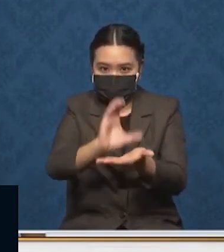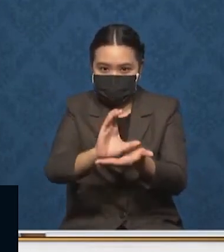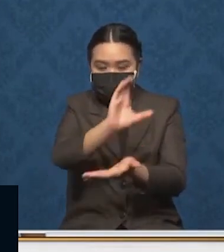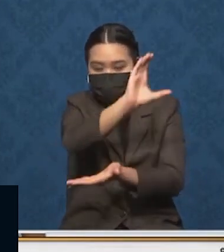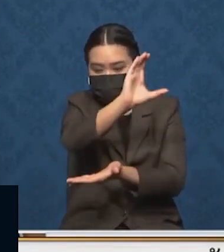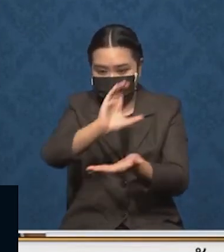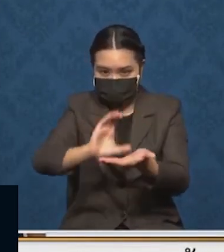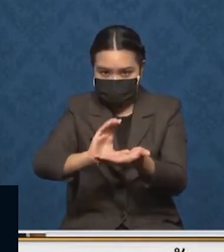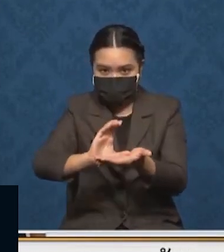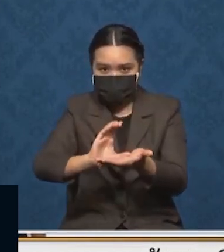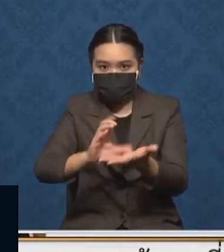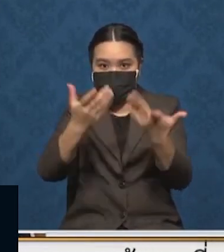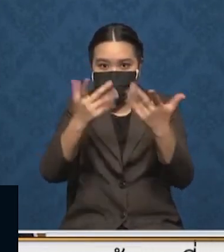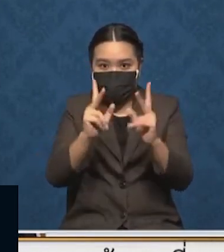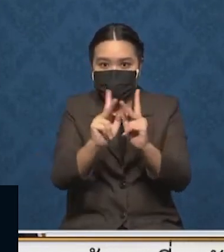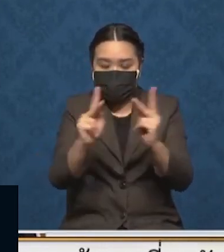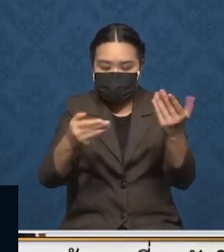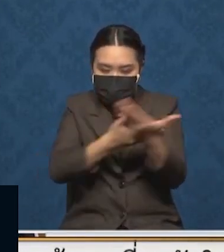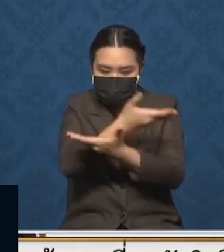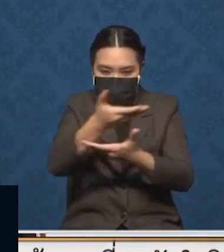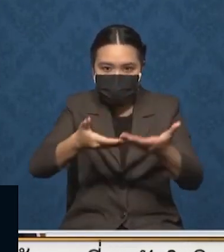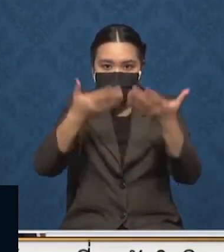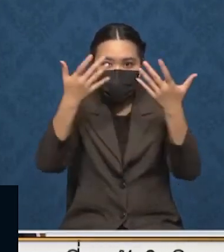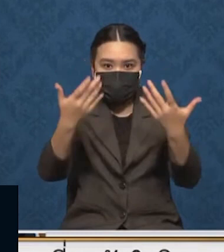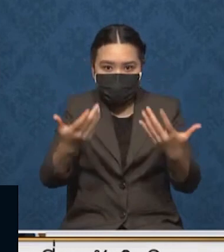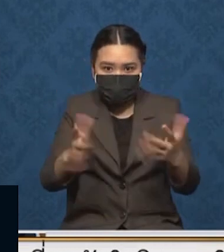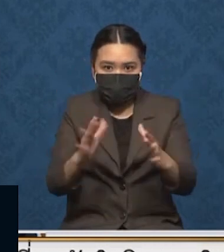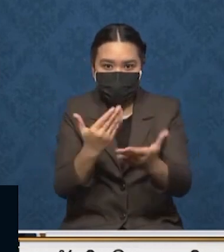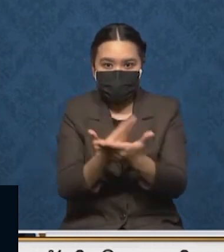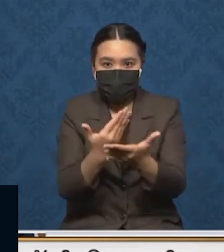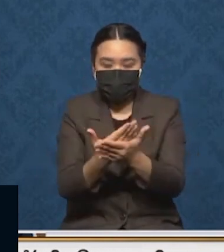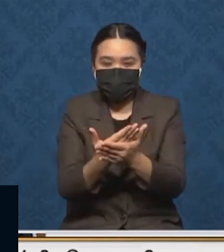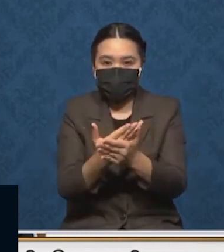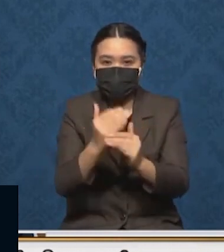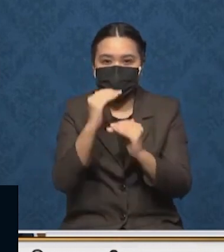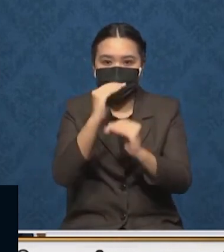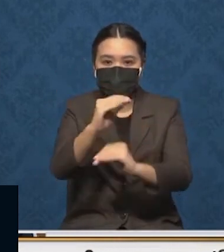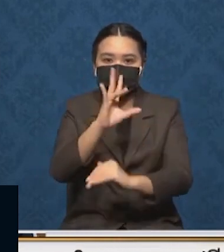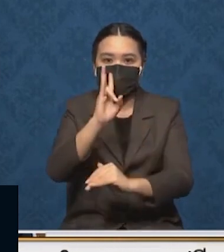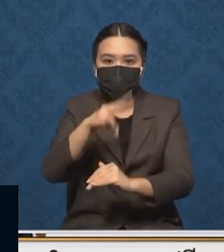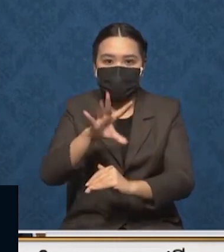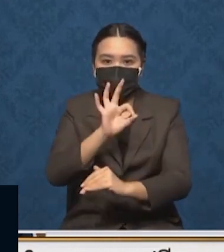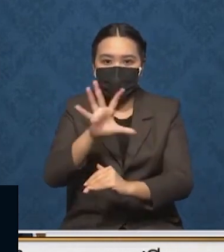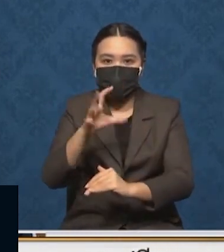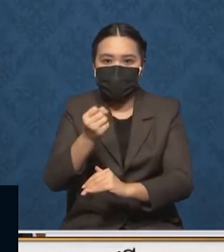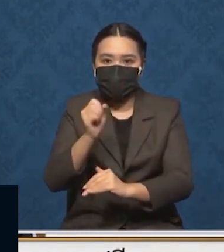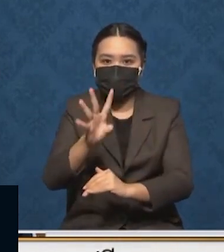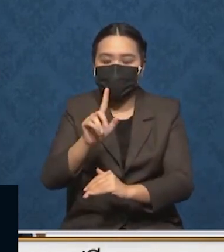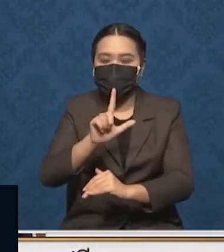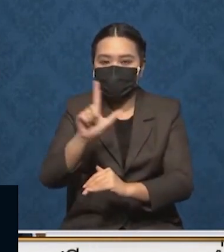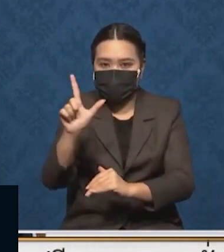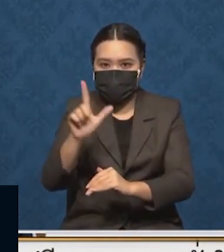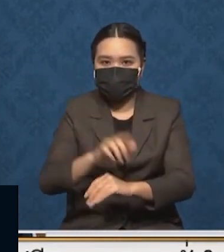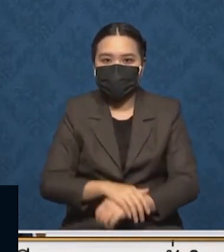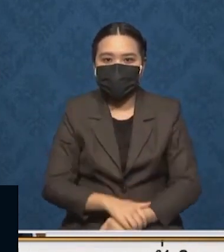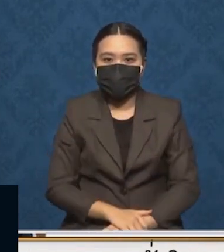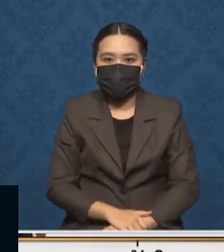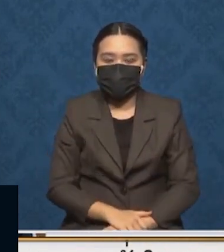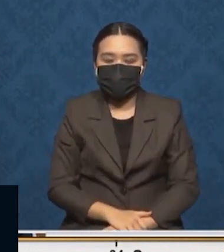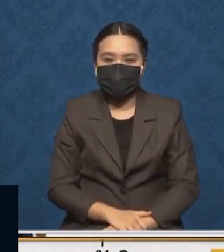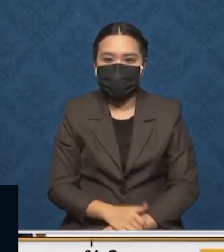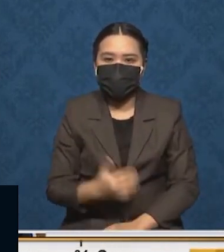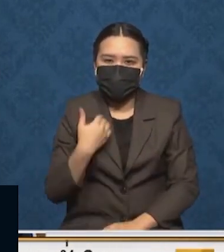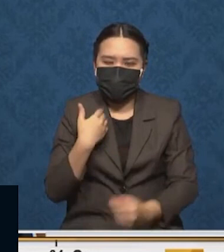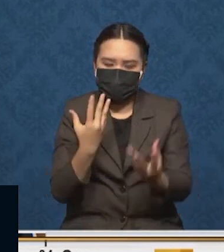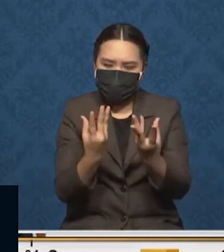รรและคณะกรรมการพิจารณาในวงเงิน 7,914 ล้านบาทเศษจริงๆมีรายละเอียด